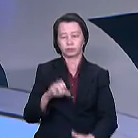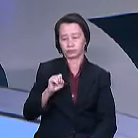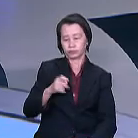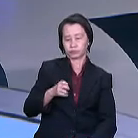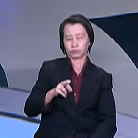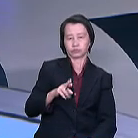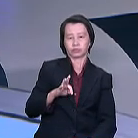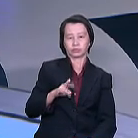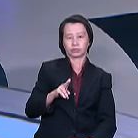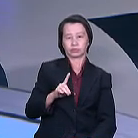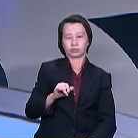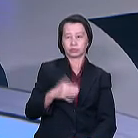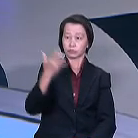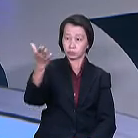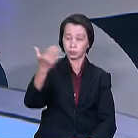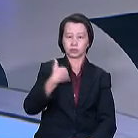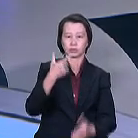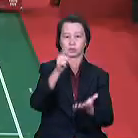Arsad melaporkannya di Tokyo.